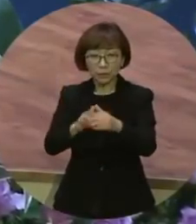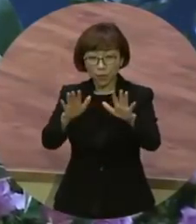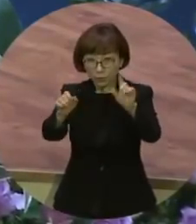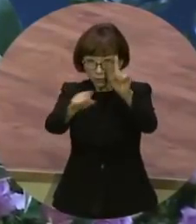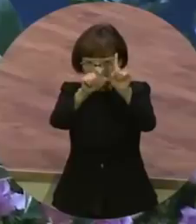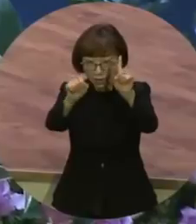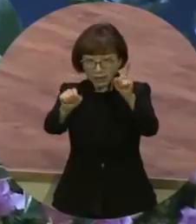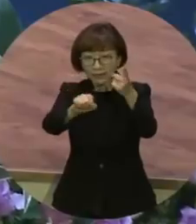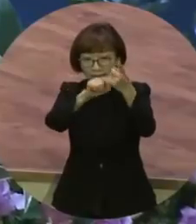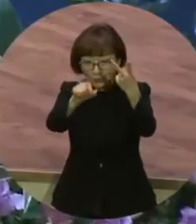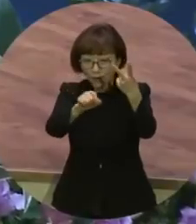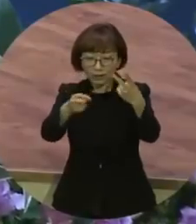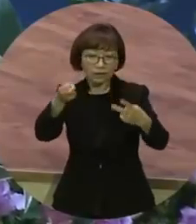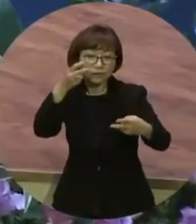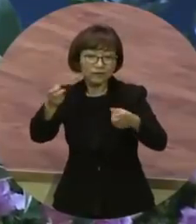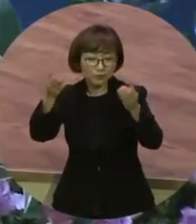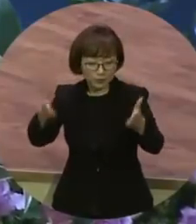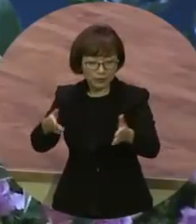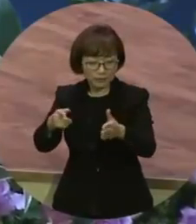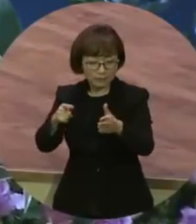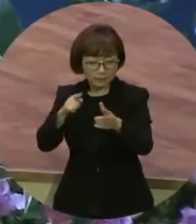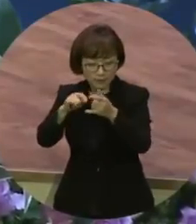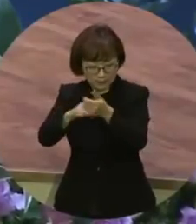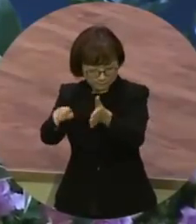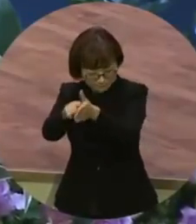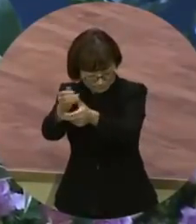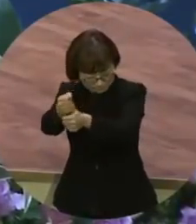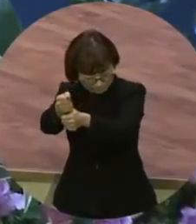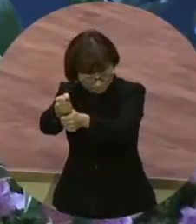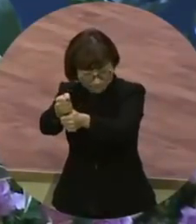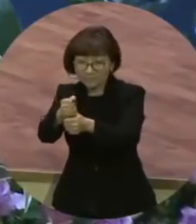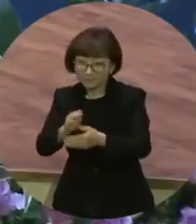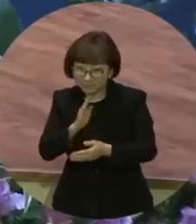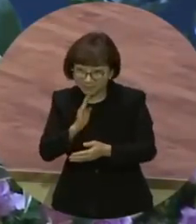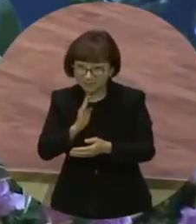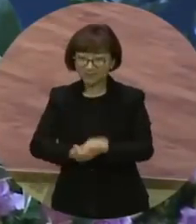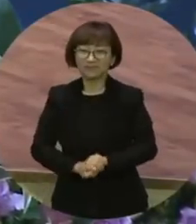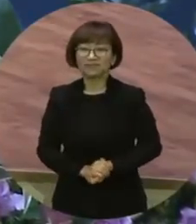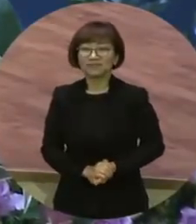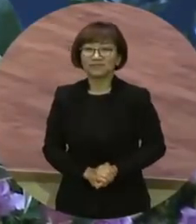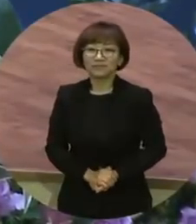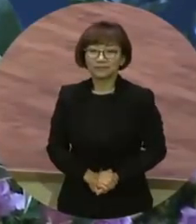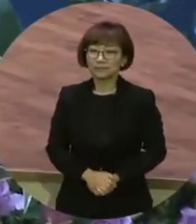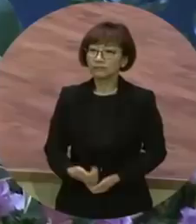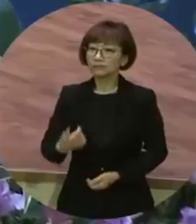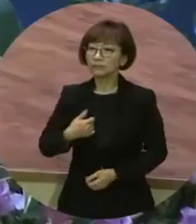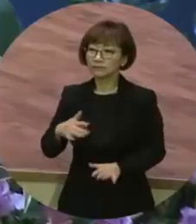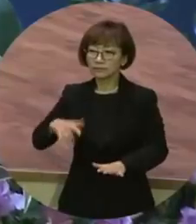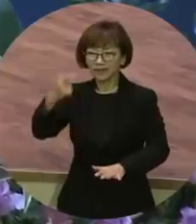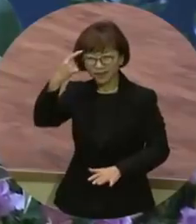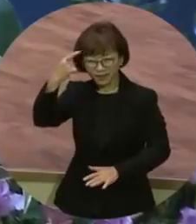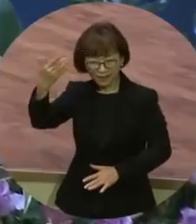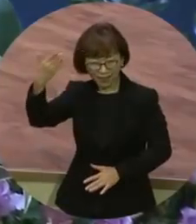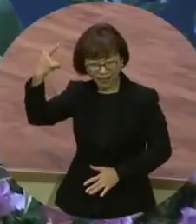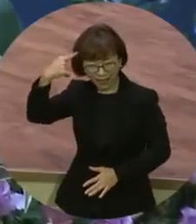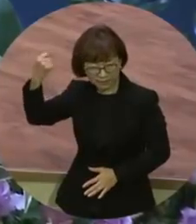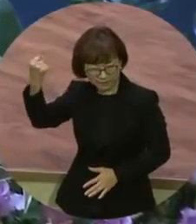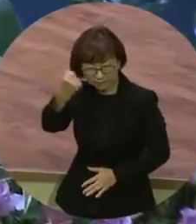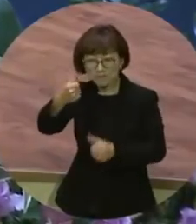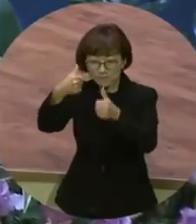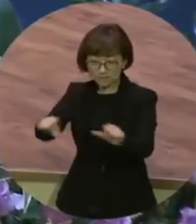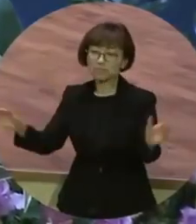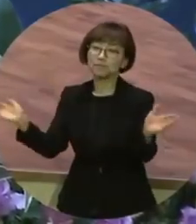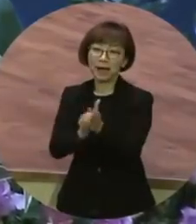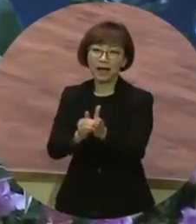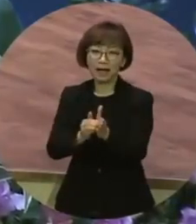지금 내 마음속에 나는 이미 예틀을 깨고 새틀을 갖췄다라고 자신있게 말할 수 있는 사람은 많지 않을